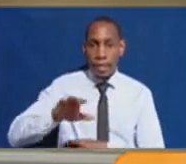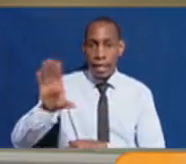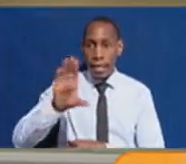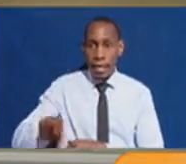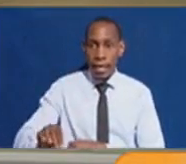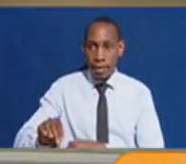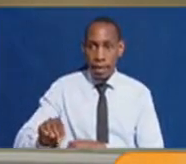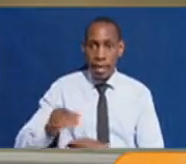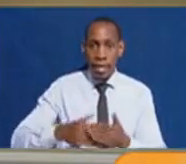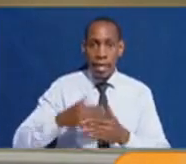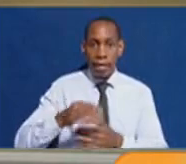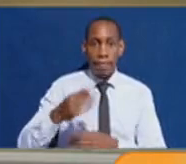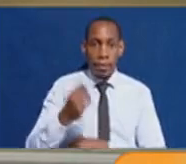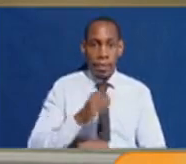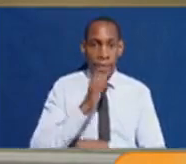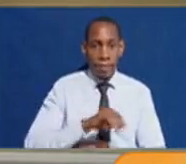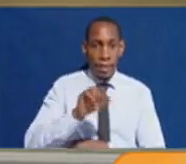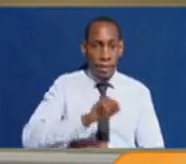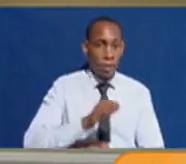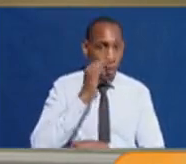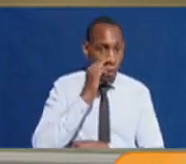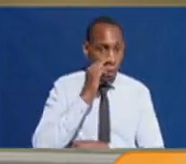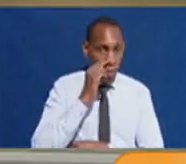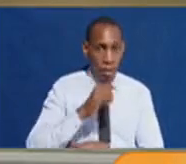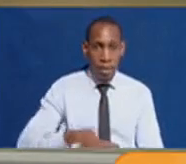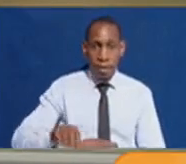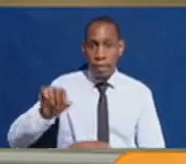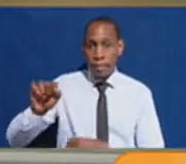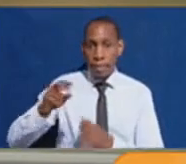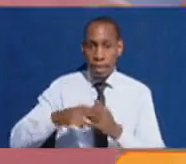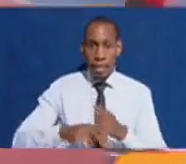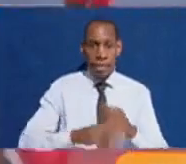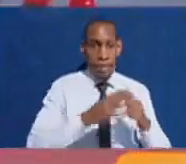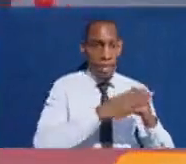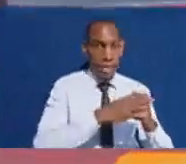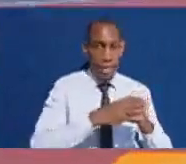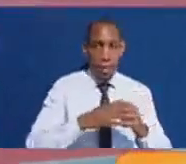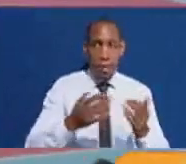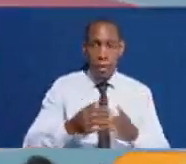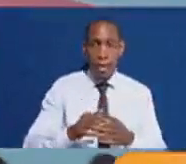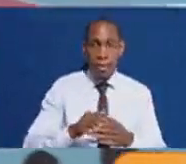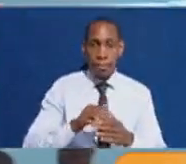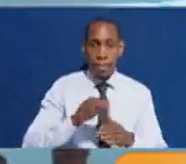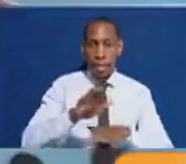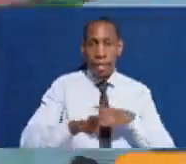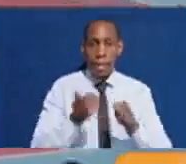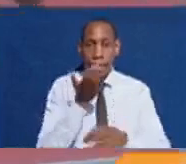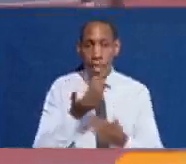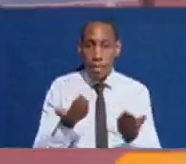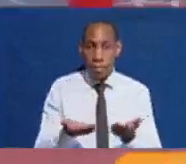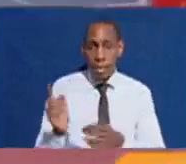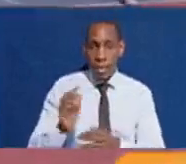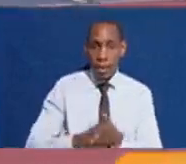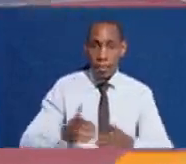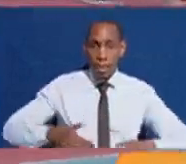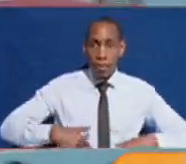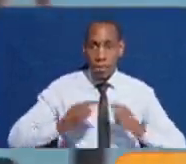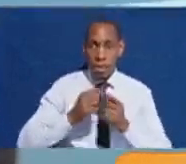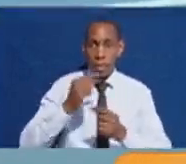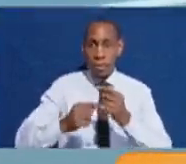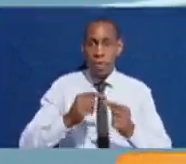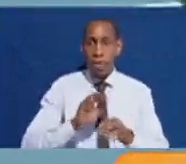Afrika baada ya kuwazidi nguvu Sudan Kusini kwa mabao 57-9 uwanjani Nyayo hapa Nairobi. Chipukizi hawa